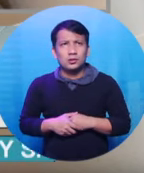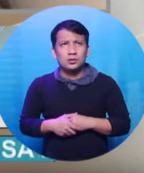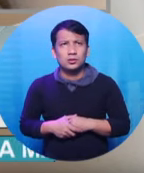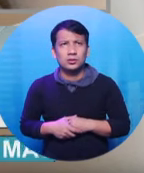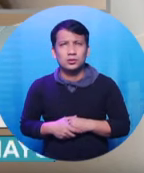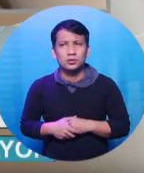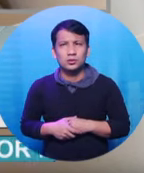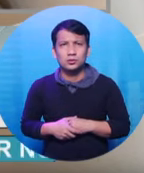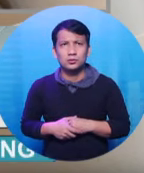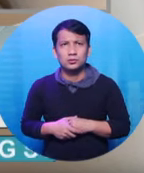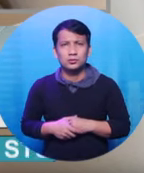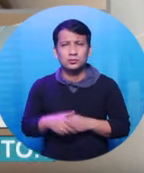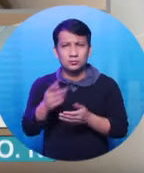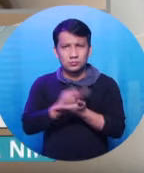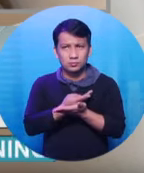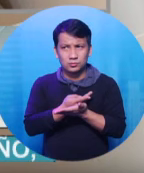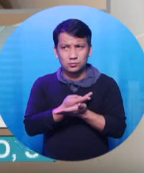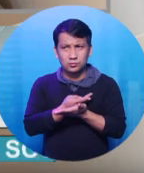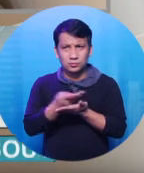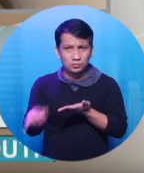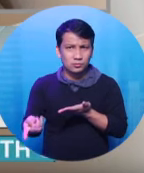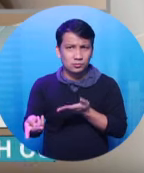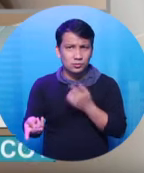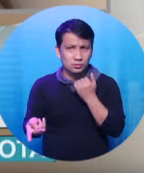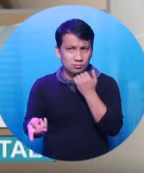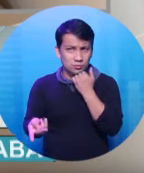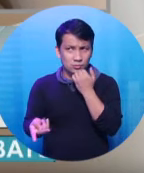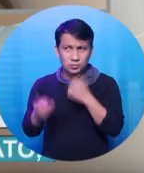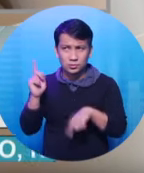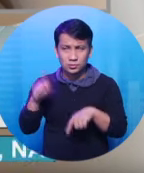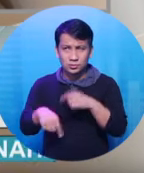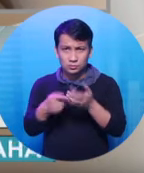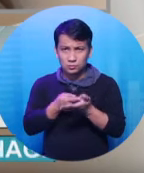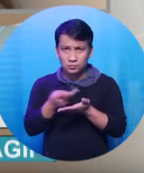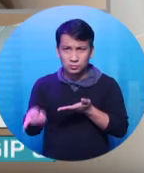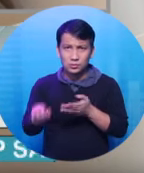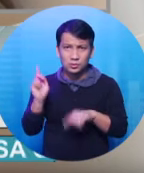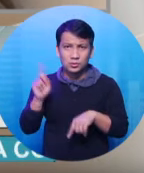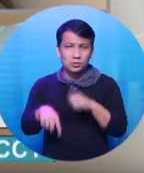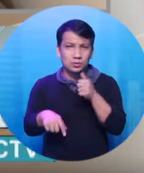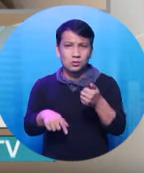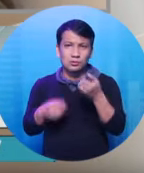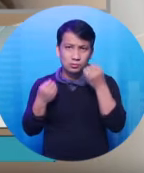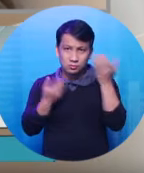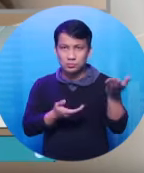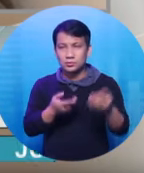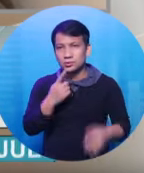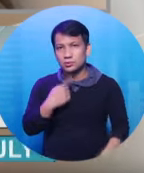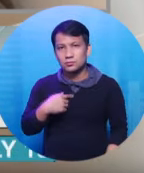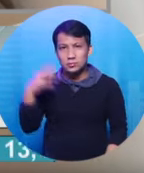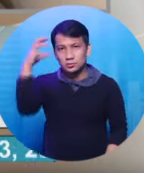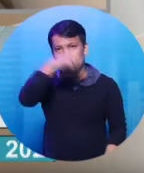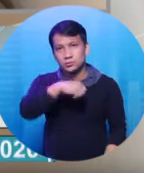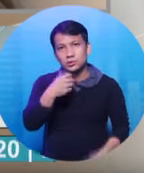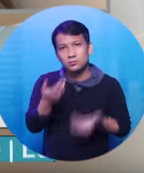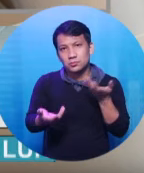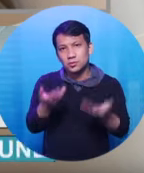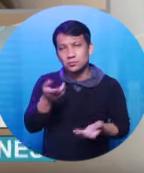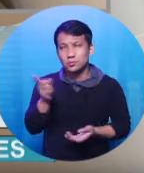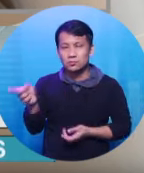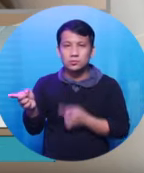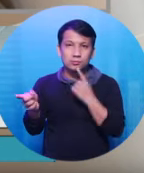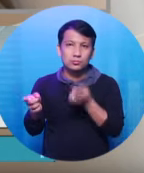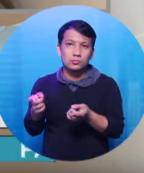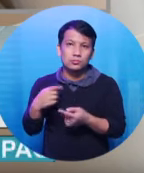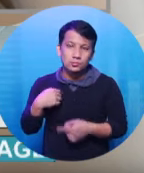Now, failure for you to say something about the case, then we would surmise na baka totoo yung sinasabi